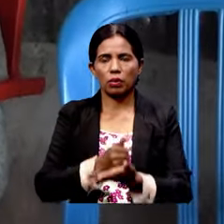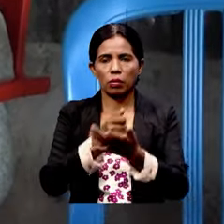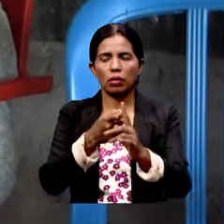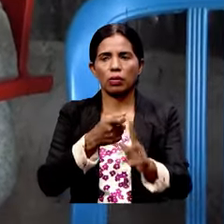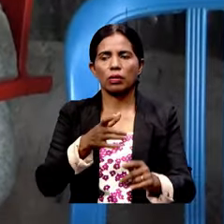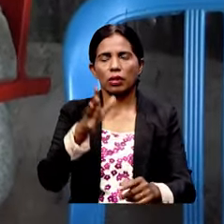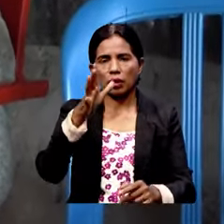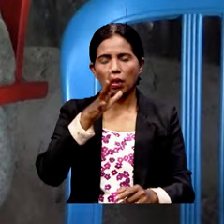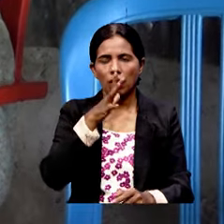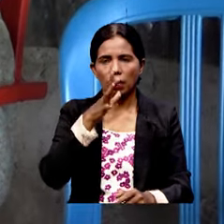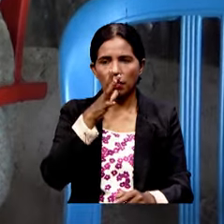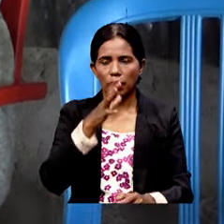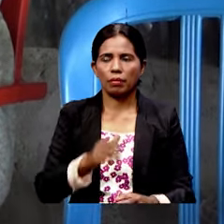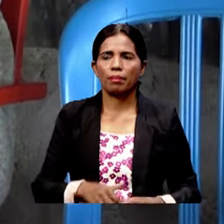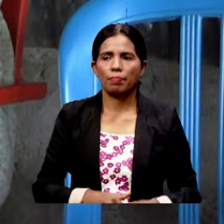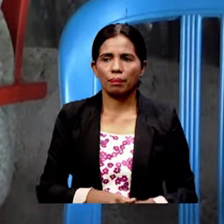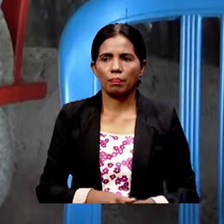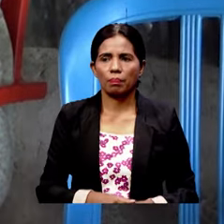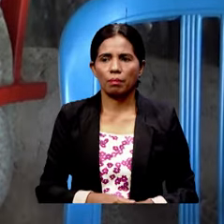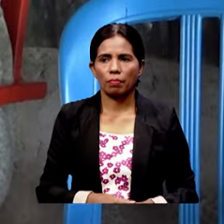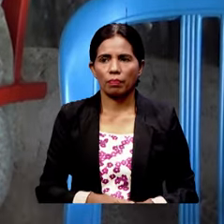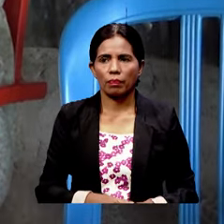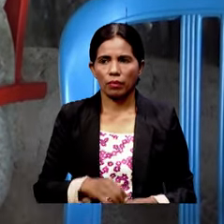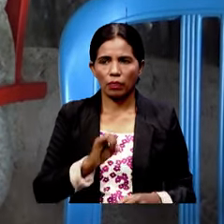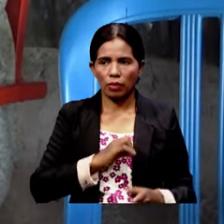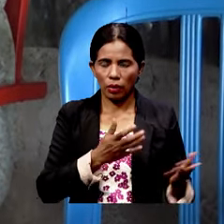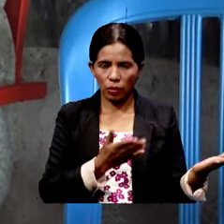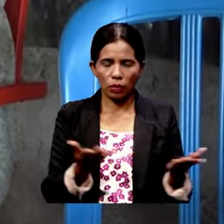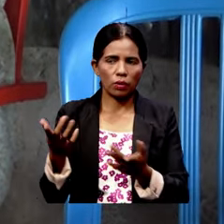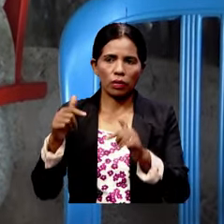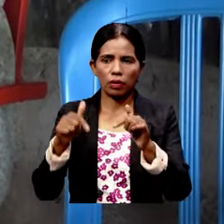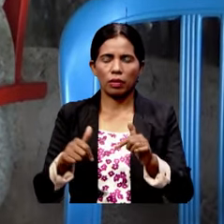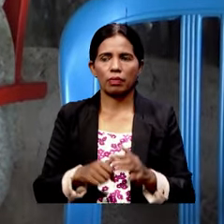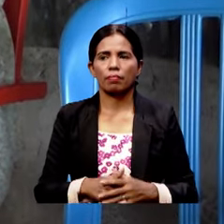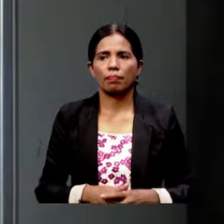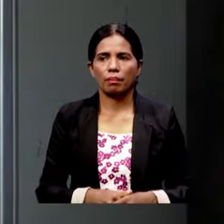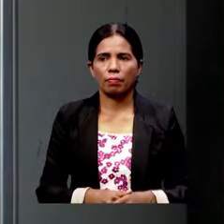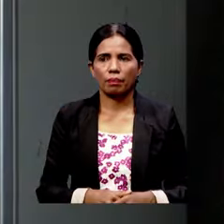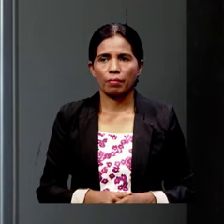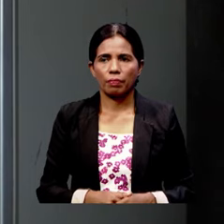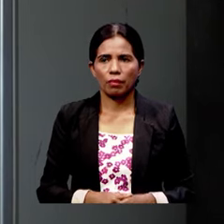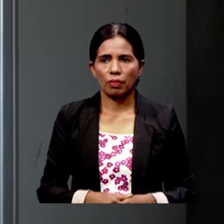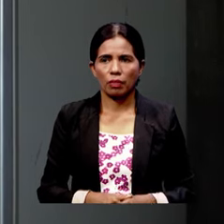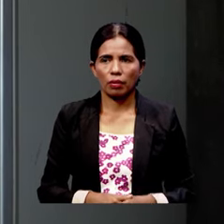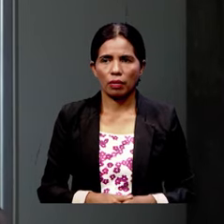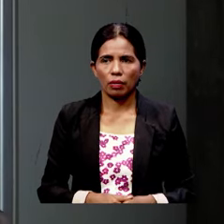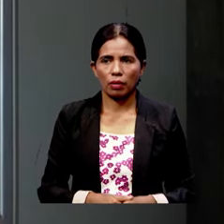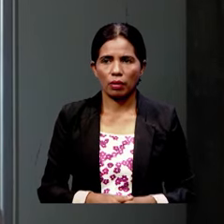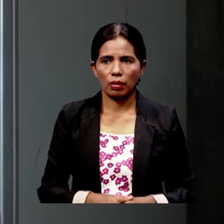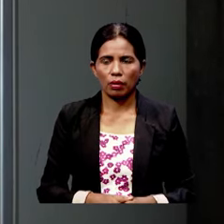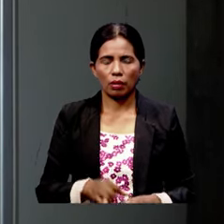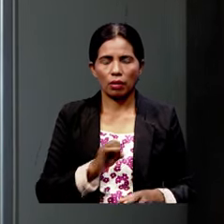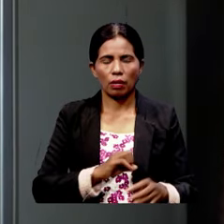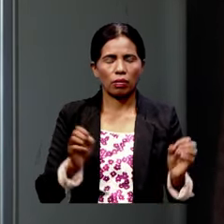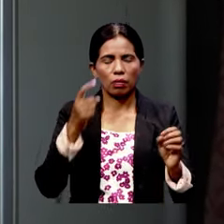inang Cristina da Silva. Alur ida ne dit. Ida ne lai da. ida na mutin tia takate dan hara he bar lahat